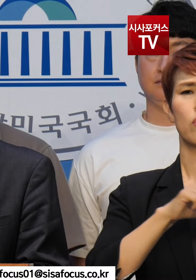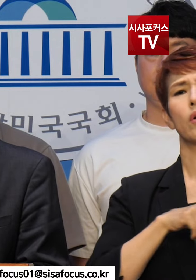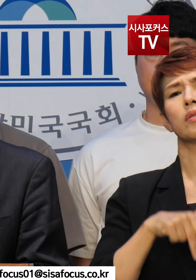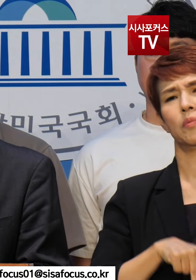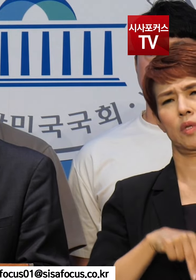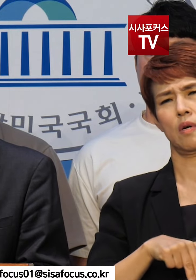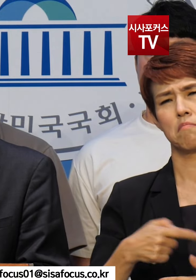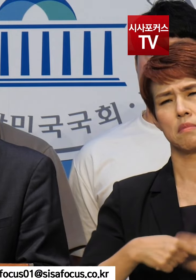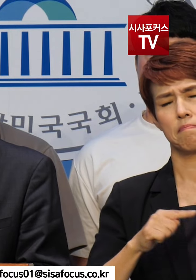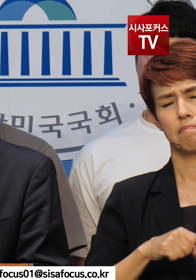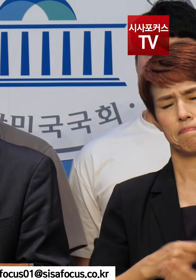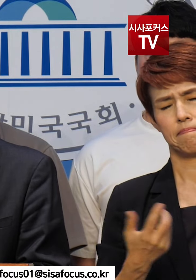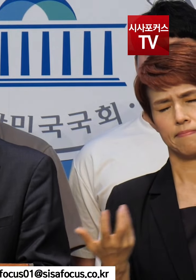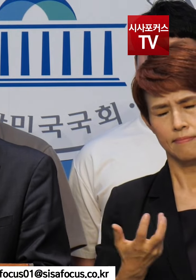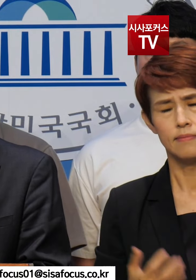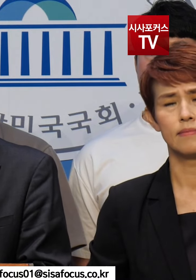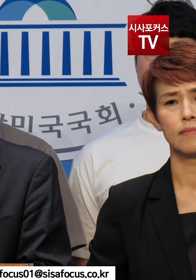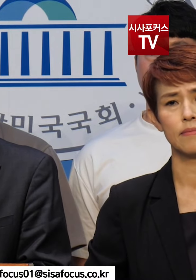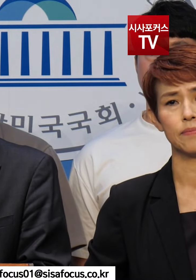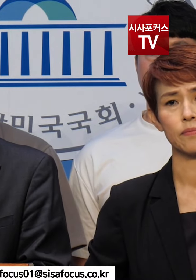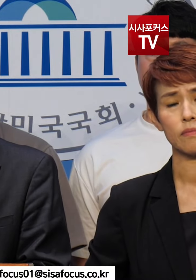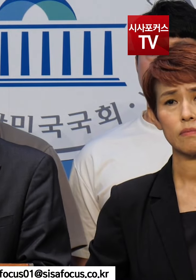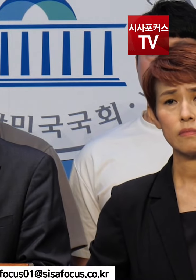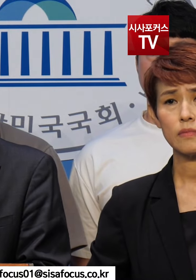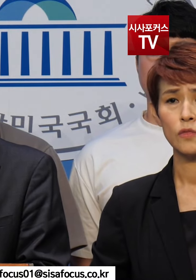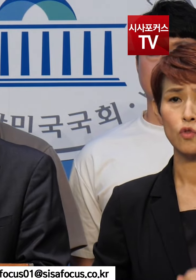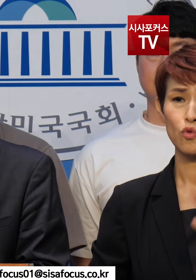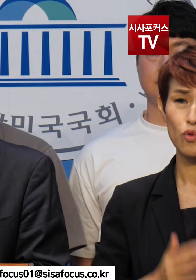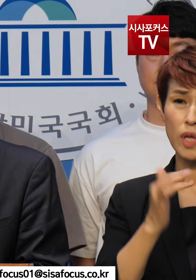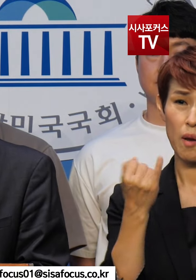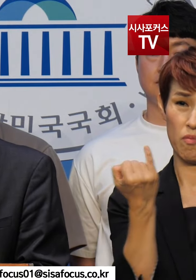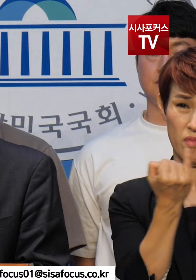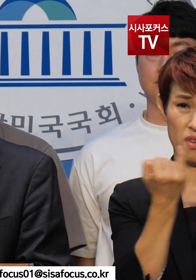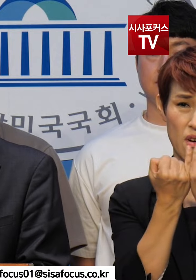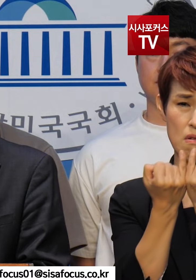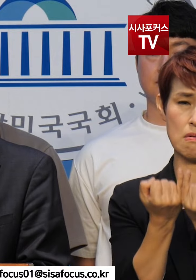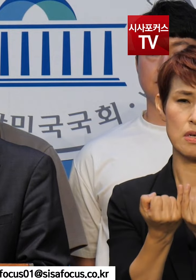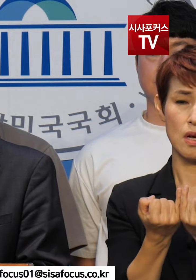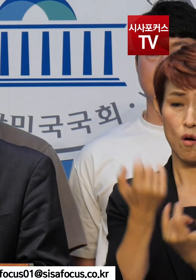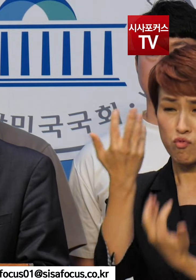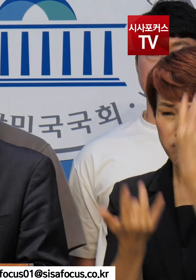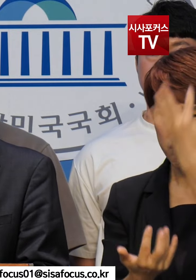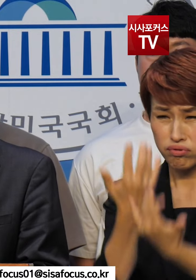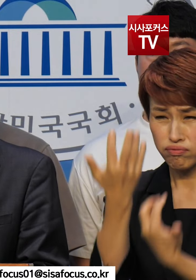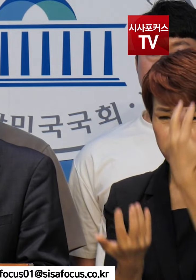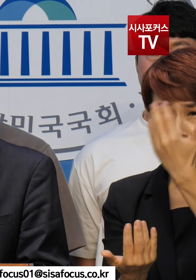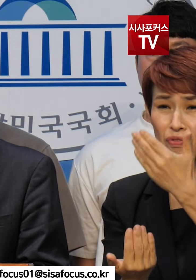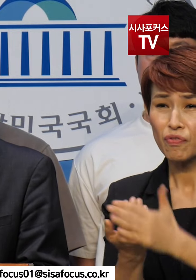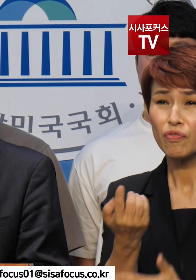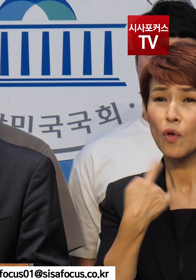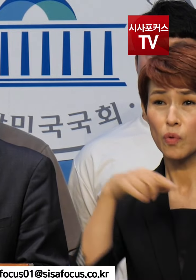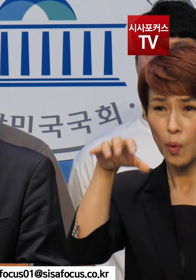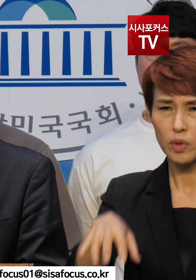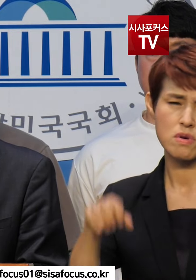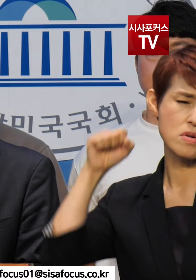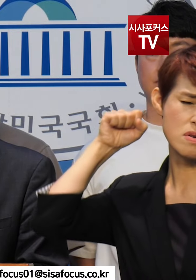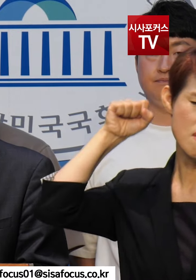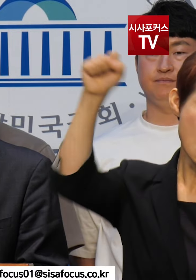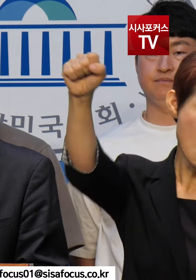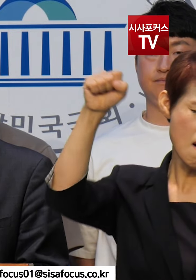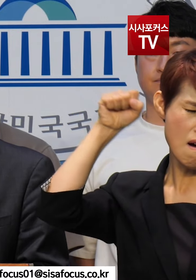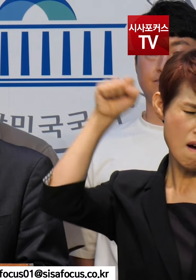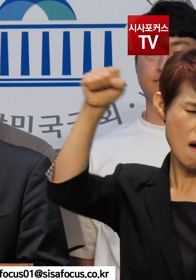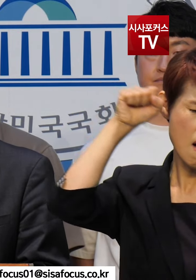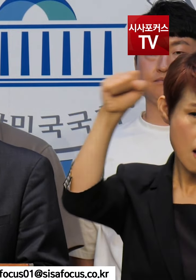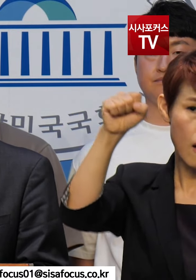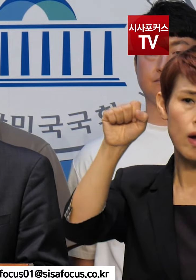의원으로서 마음이 무겁습니다. 두 명의 여성 노동자가 불탄 공장에서 고공농성을 벌인 지